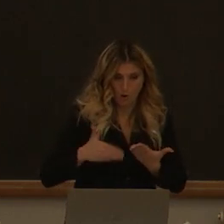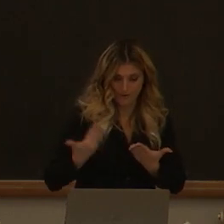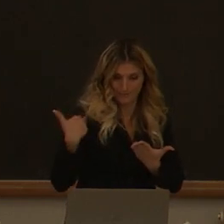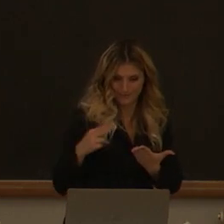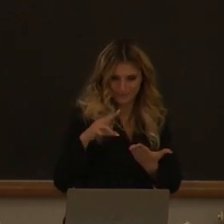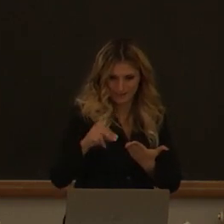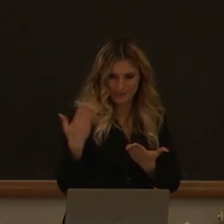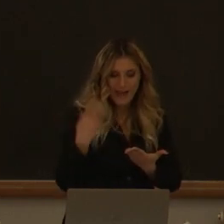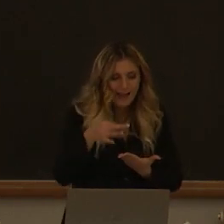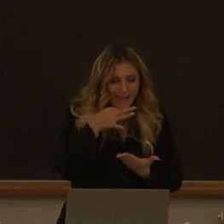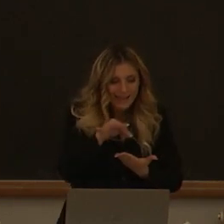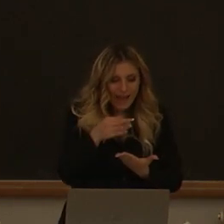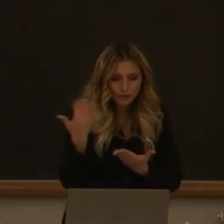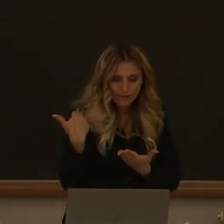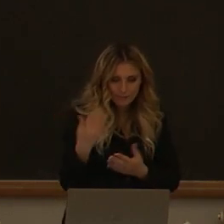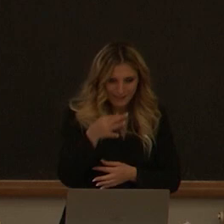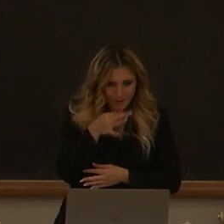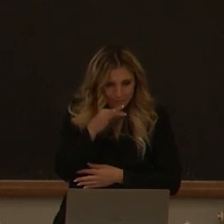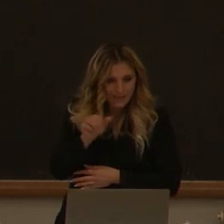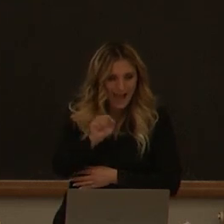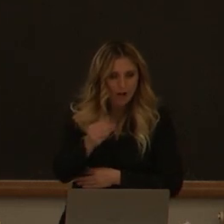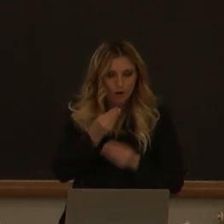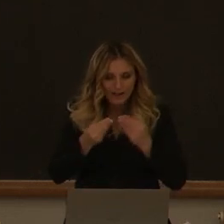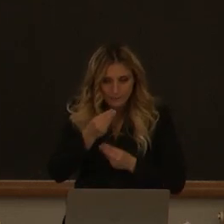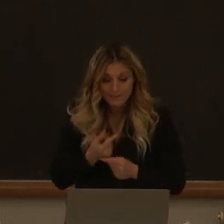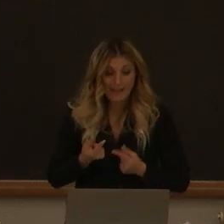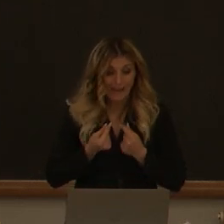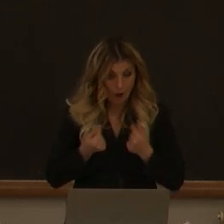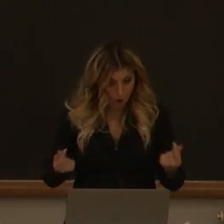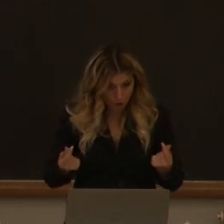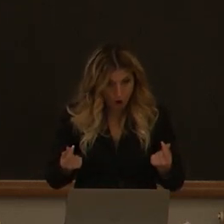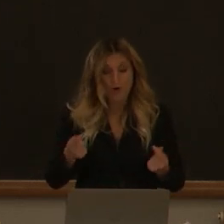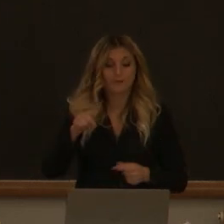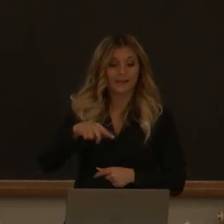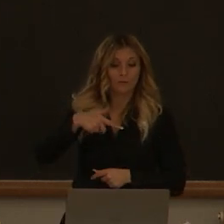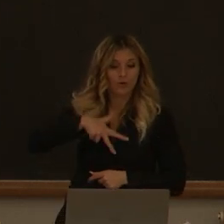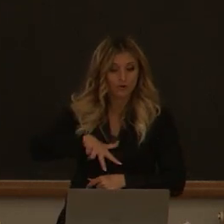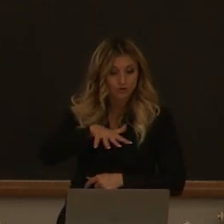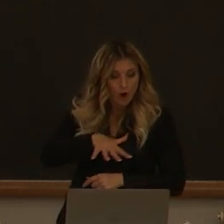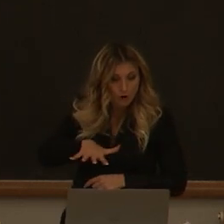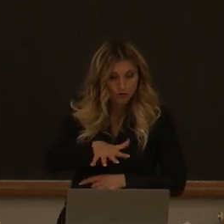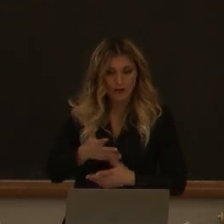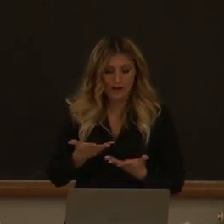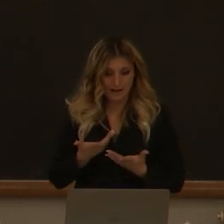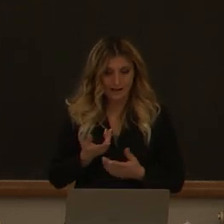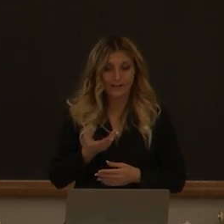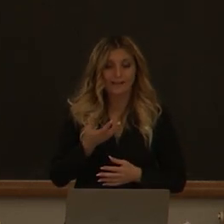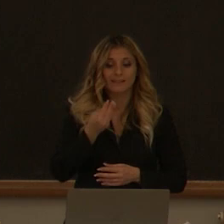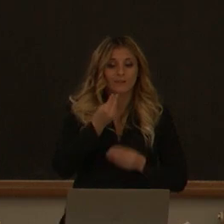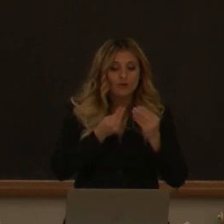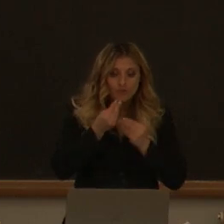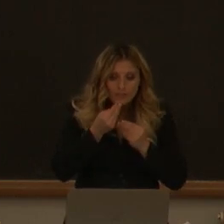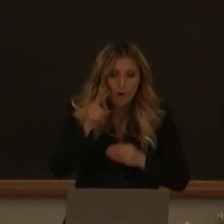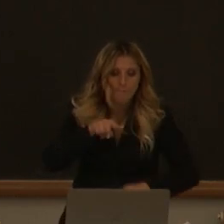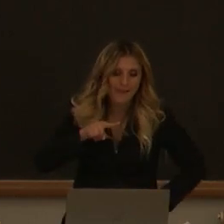i relatori precedenti, quindi agroalimentare, ambientale, economica, ma anche sociale, e quindi cibo per tutti